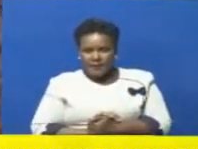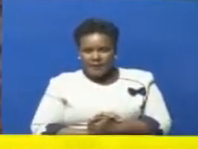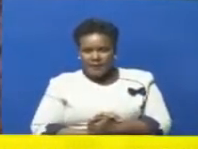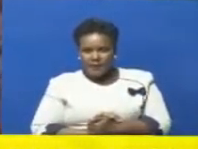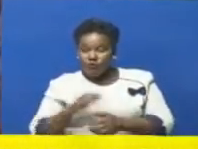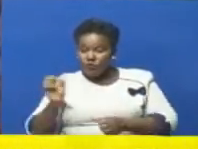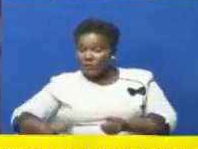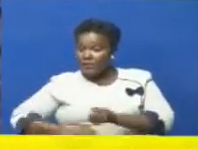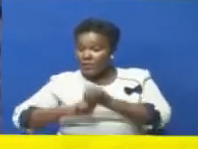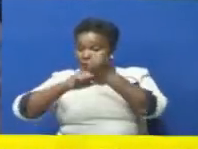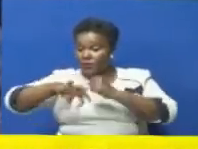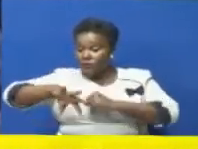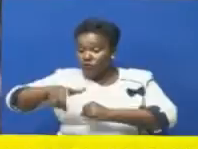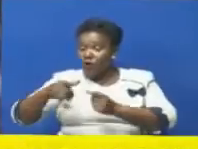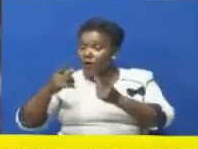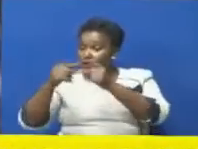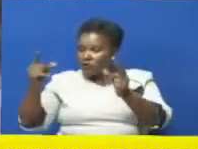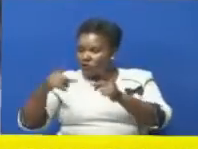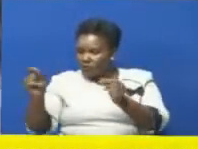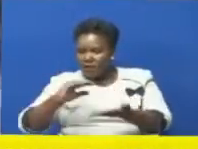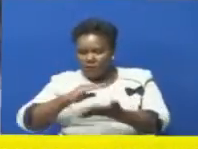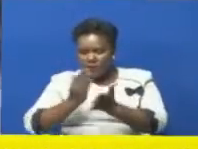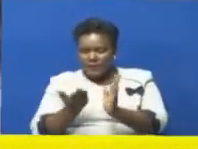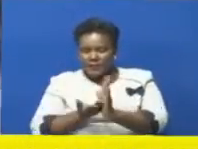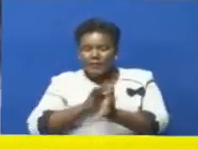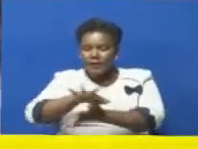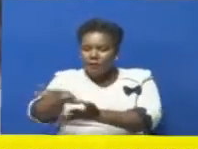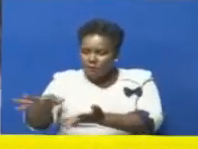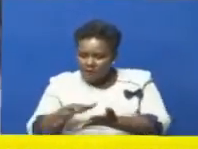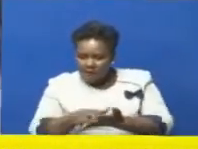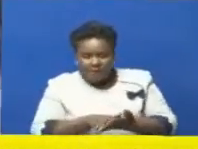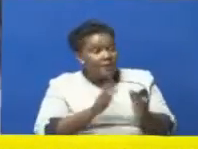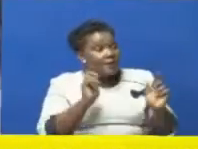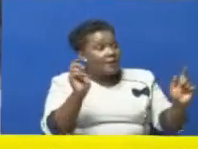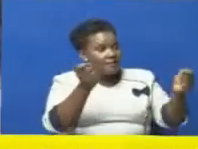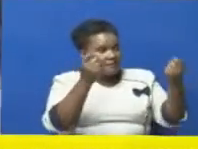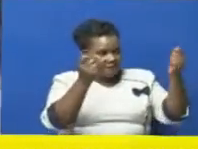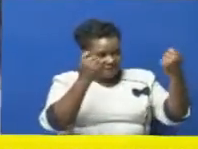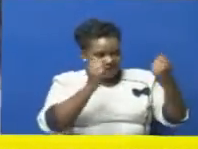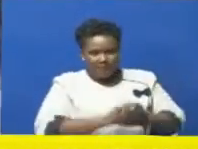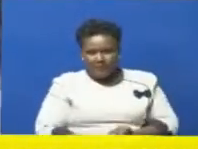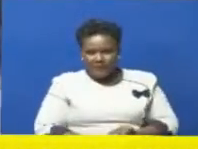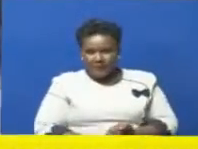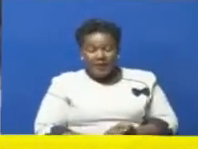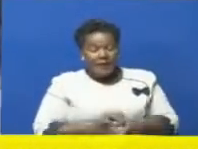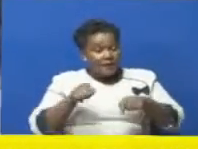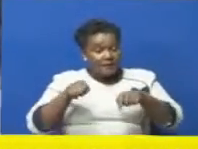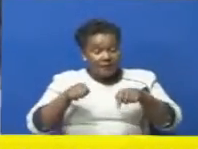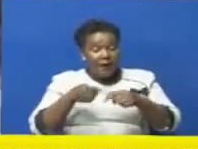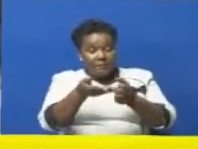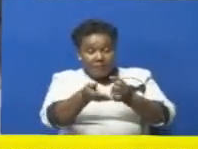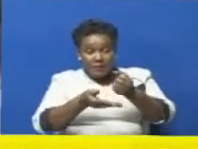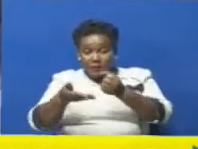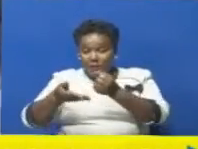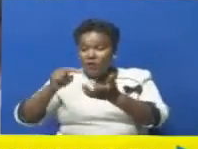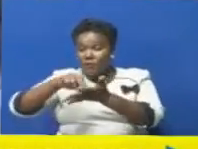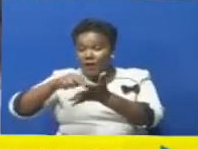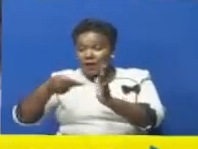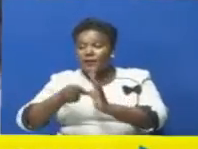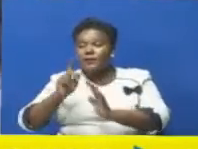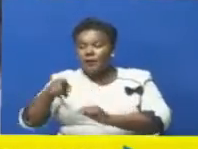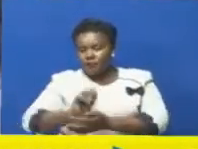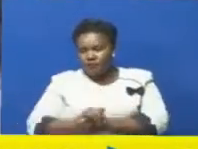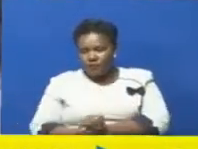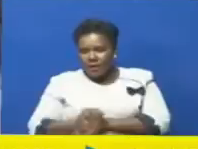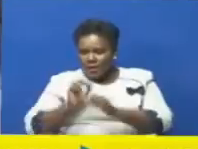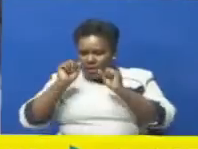Kigoma katika sekta ya uvuvi na mifugo, na hapa tuna mazao yetu ya kimkakati tumeyadhamiria yapande